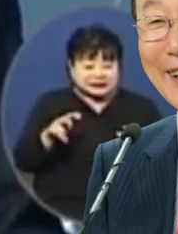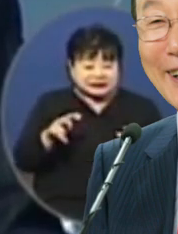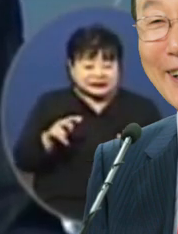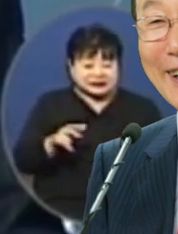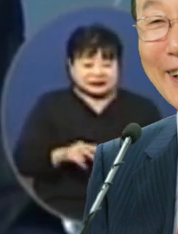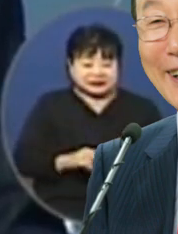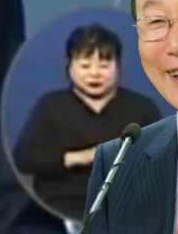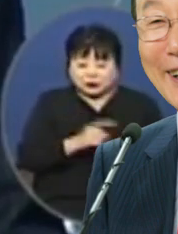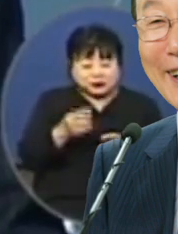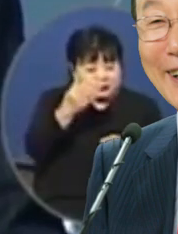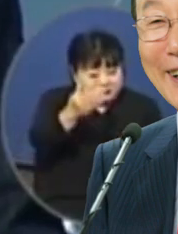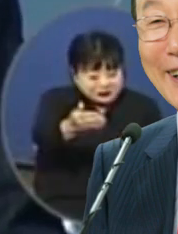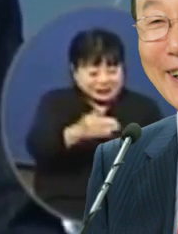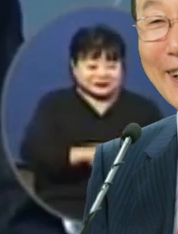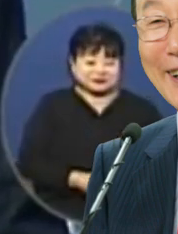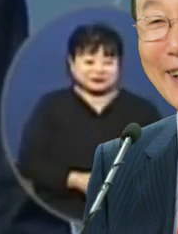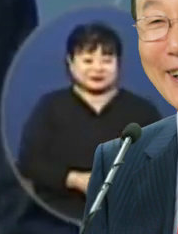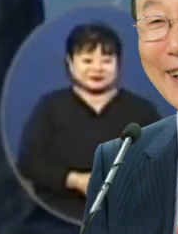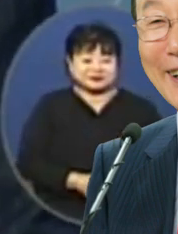말합니다.